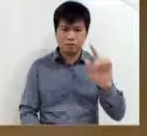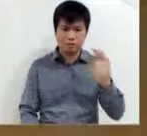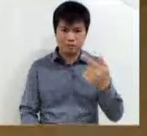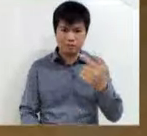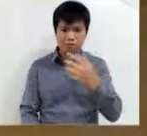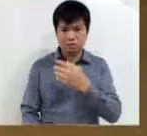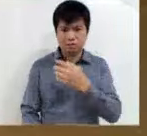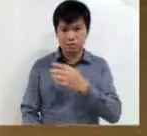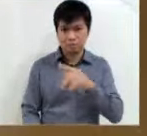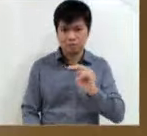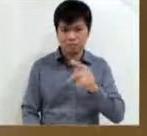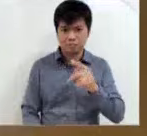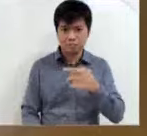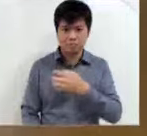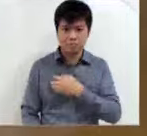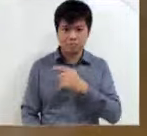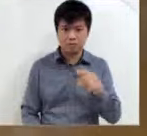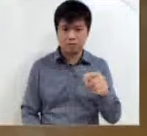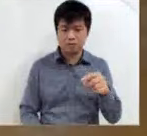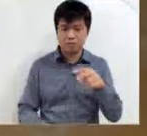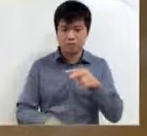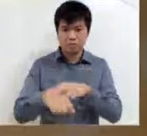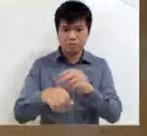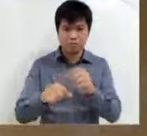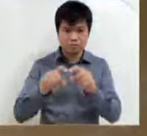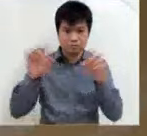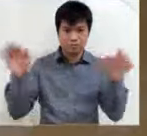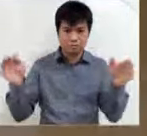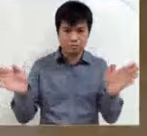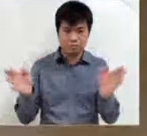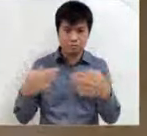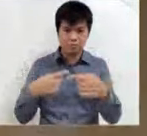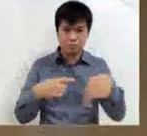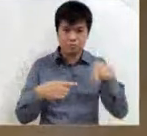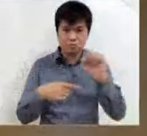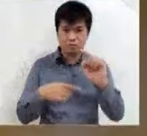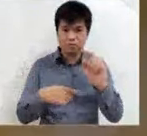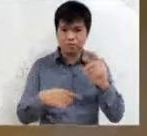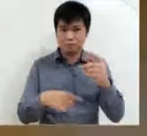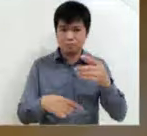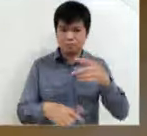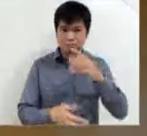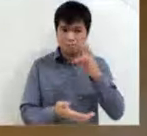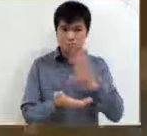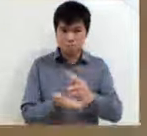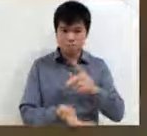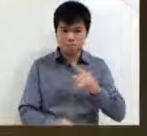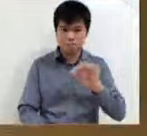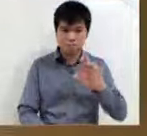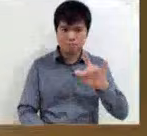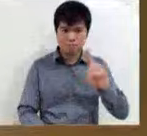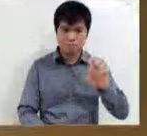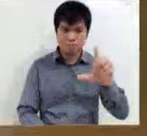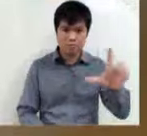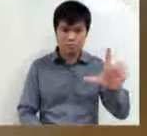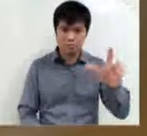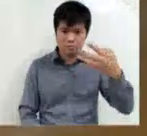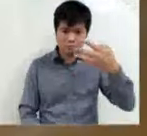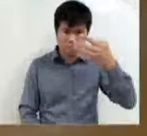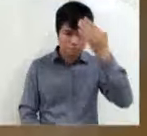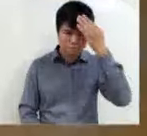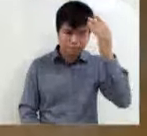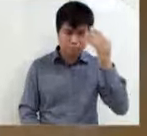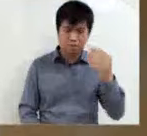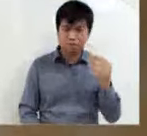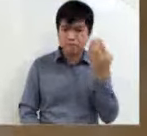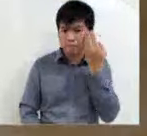sa Barangay Bulihan, Taridel, Bulacan kahapon. Nagpanggap silang buyer at nang magkabayaran na. Ate, dito kami na.